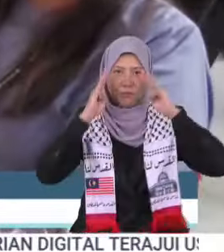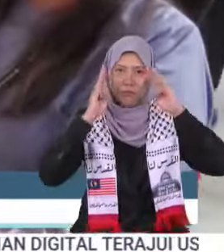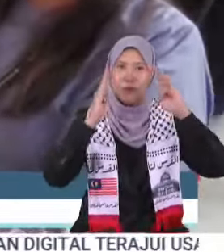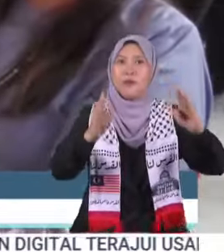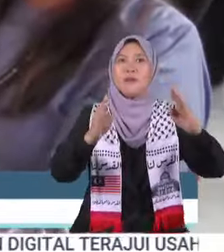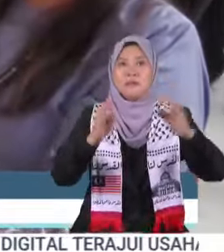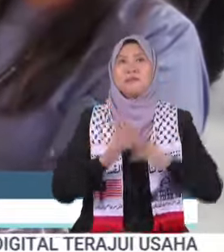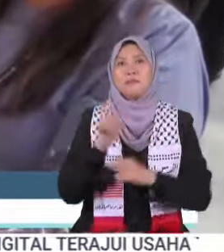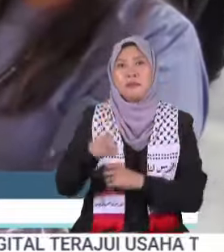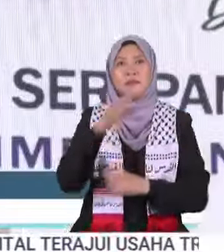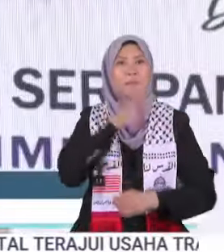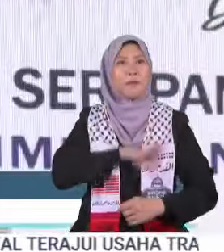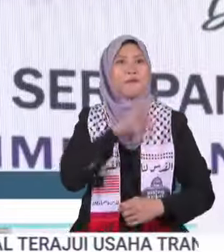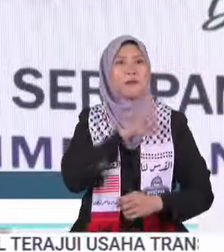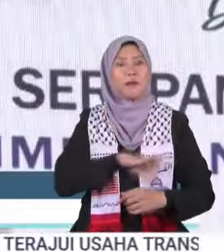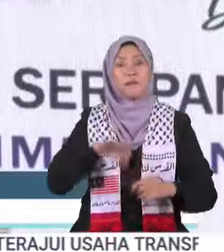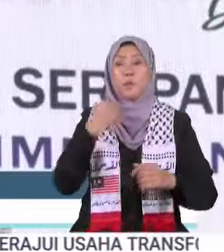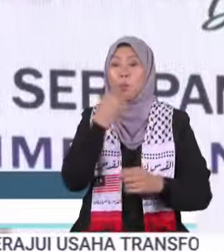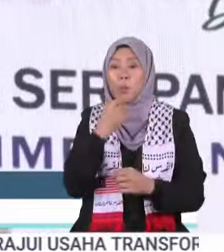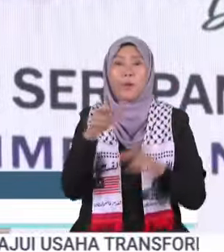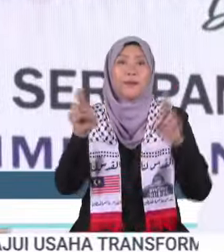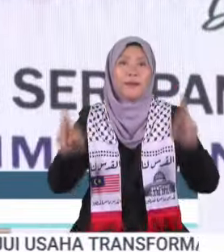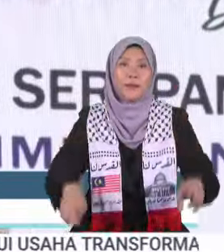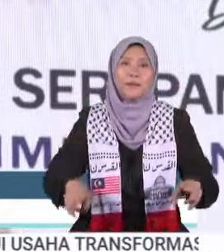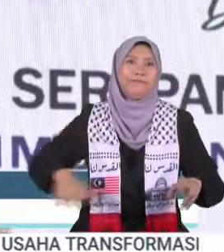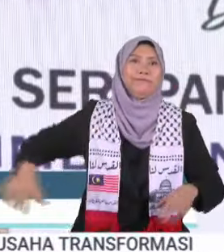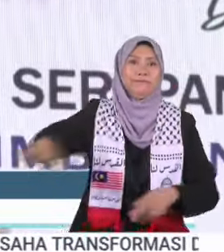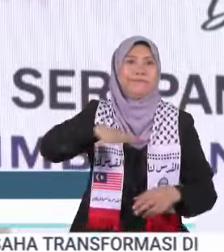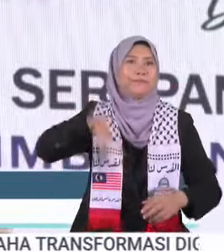utama agar manfaatnya dinikmati